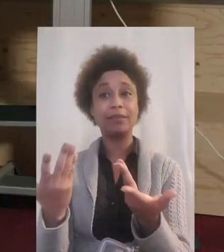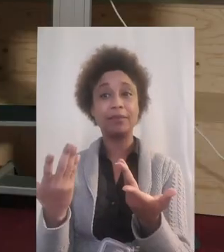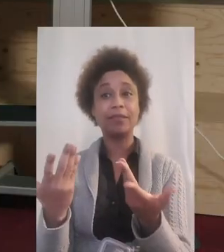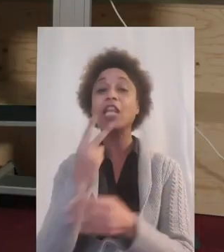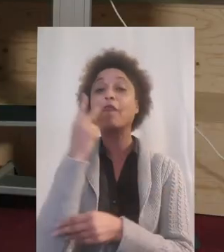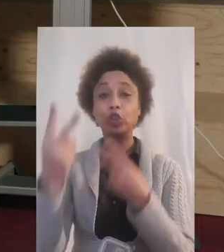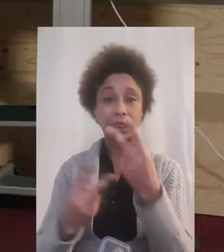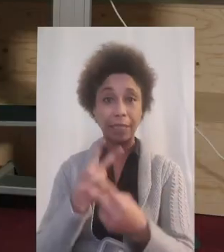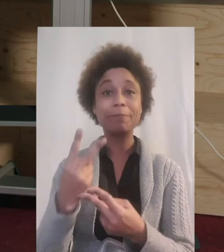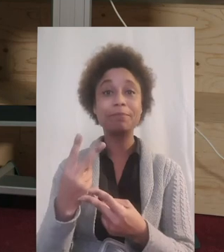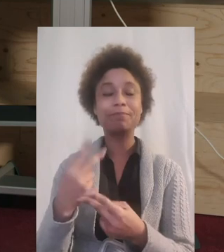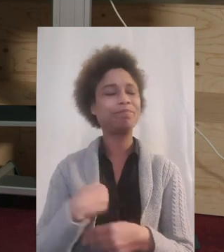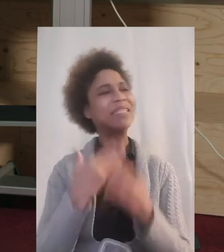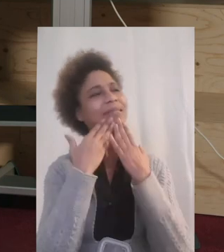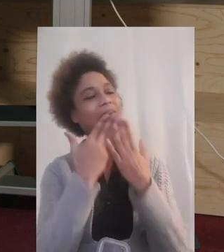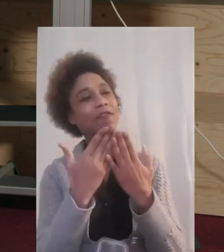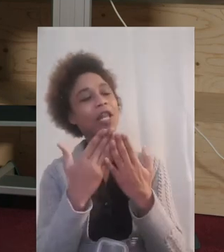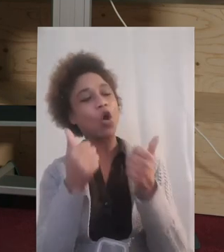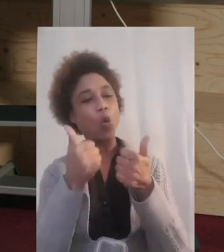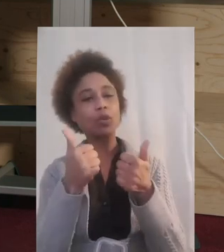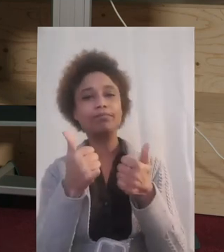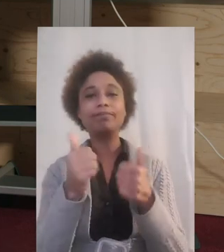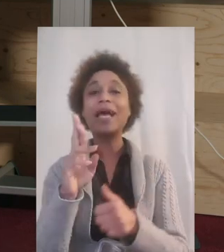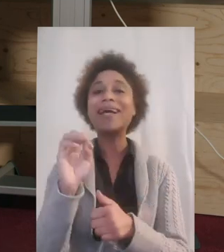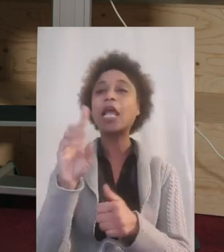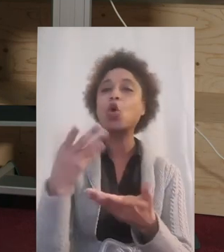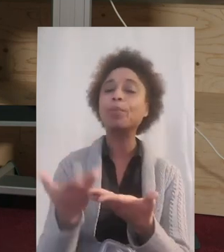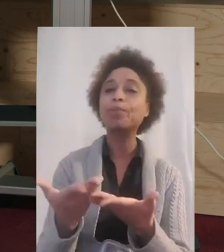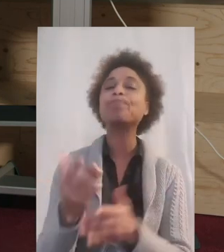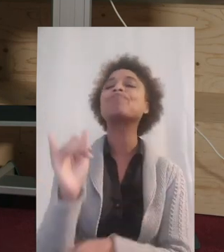voorziening. Ja. Dankjewel, heel goed. Redo? Ja,